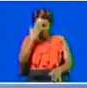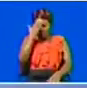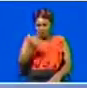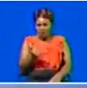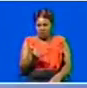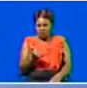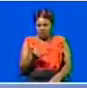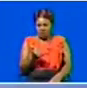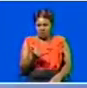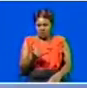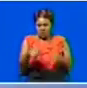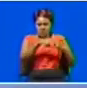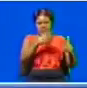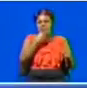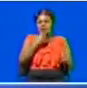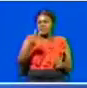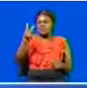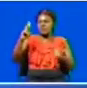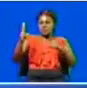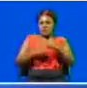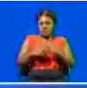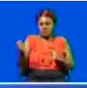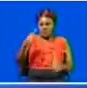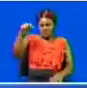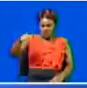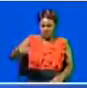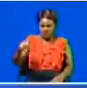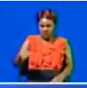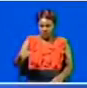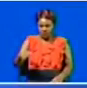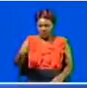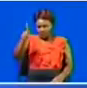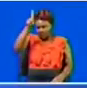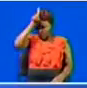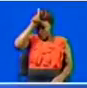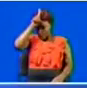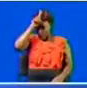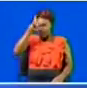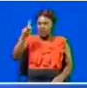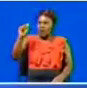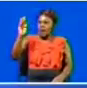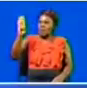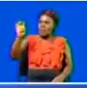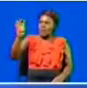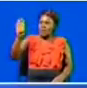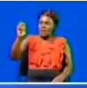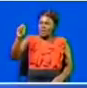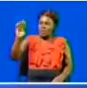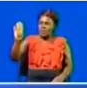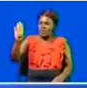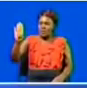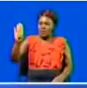madai ya kuua Evans Njoroge tarehe 27 mwezi Februari mwaka huu katika kijiji cha Kabebe, kaunti ndogo ya Tigania